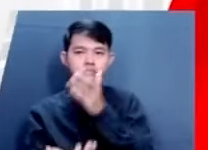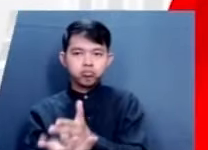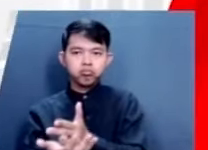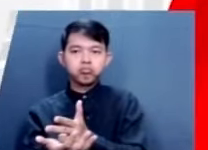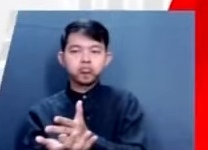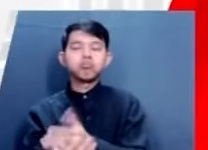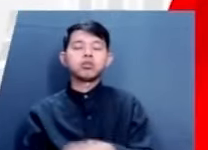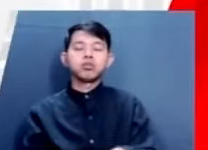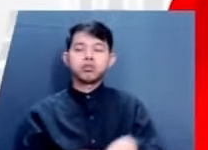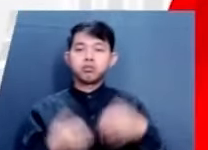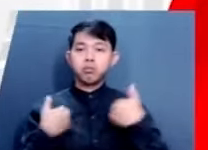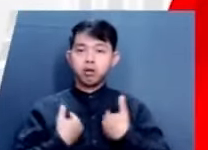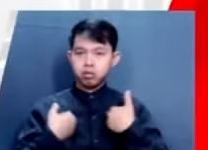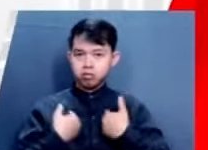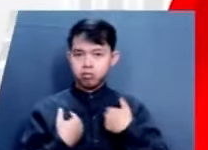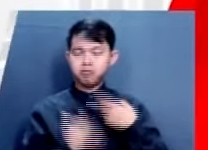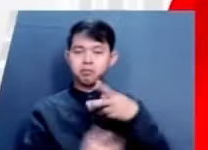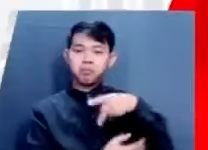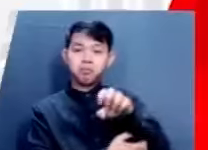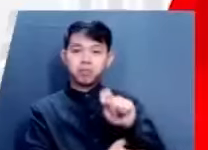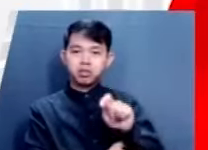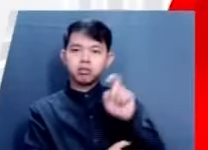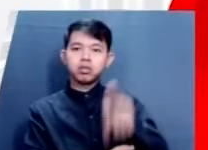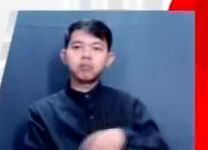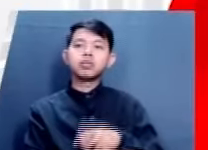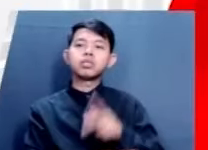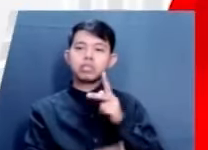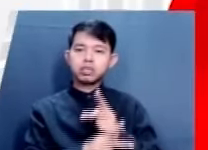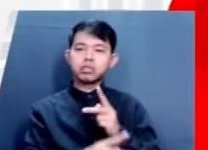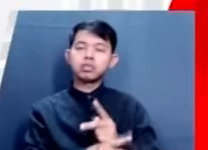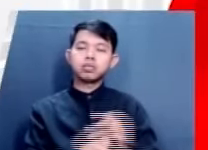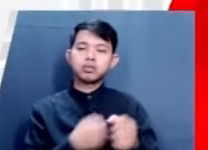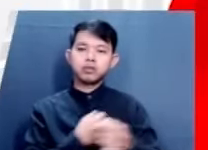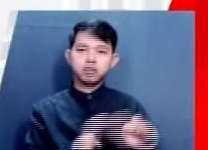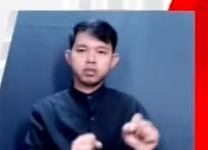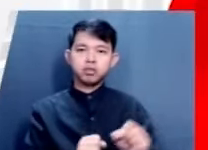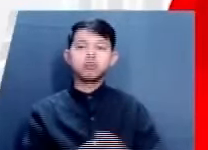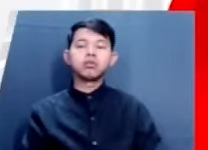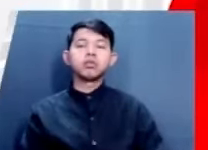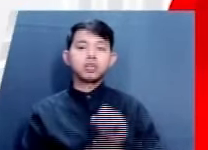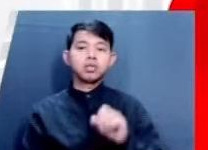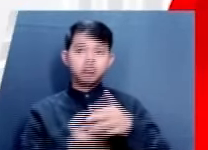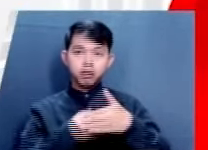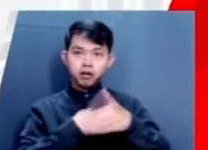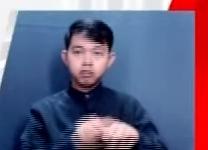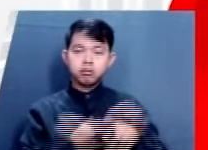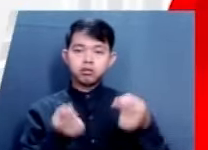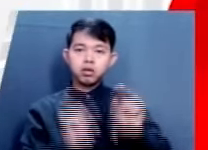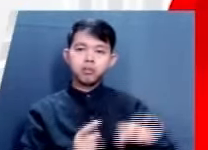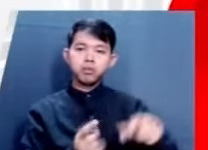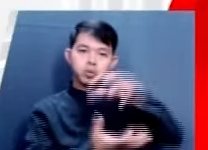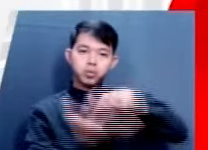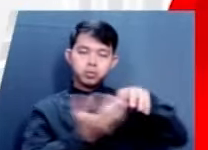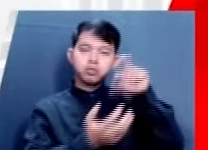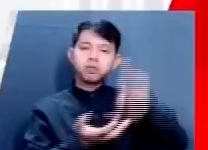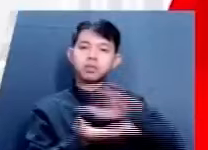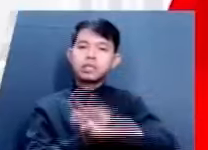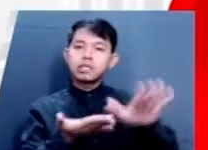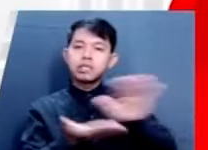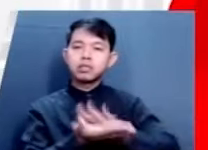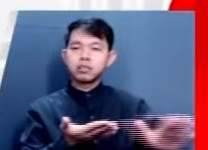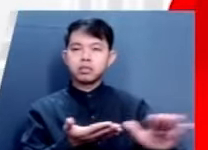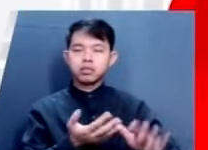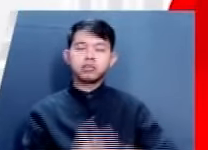Pagkatapos ng ashfall, agad tanggalin ang mga abo para hindi mamuo at tumigas. Basain muna ang mga pinto at bintana ng bahay